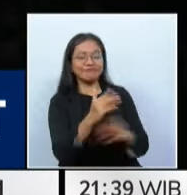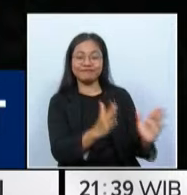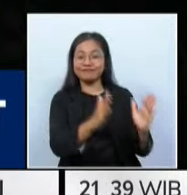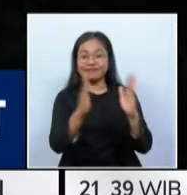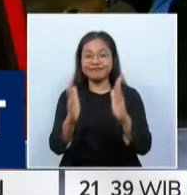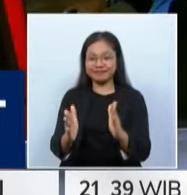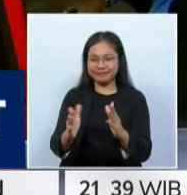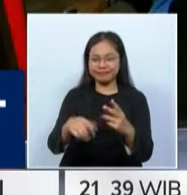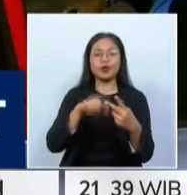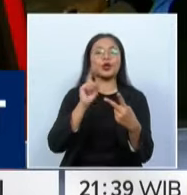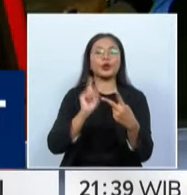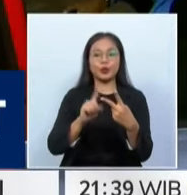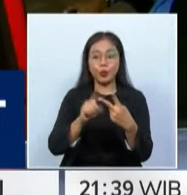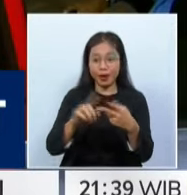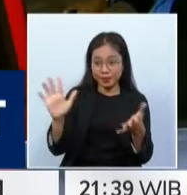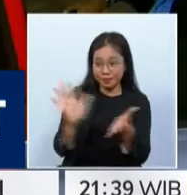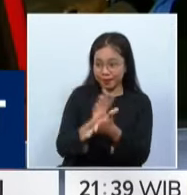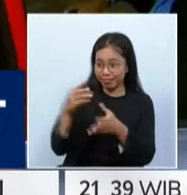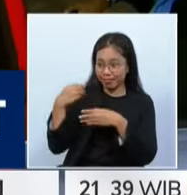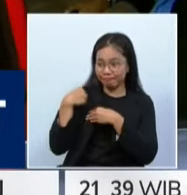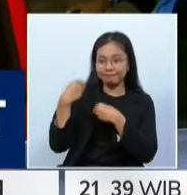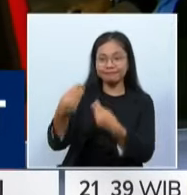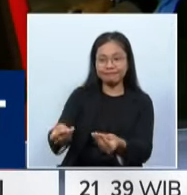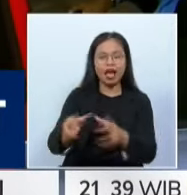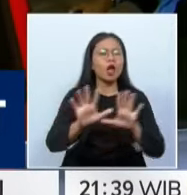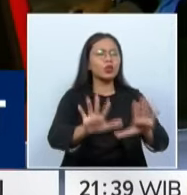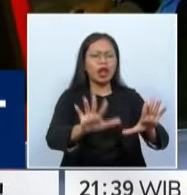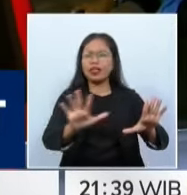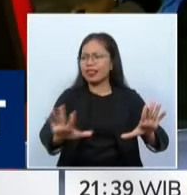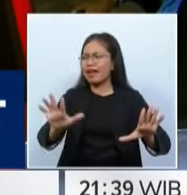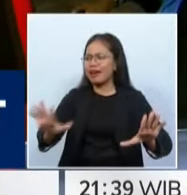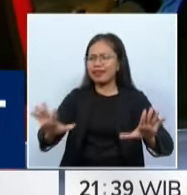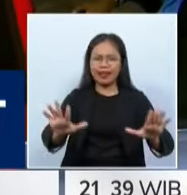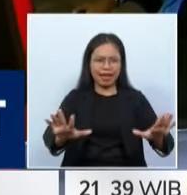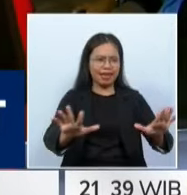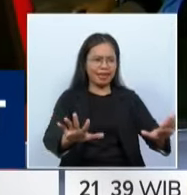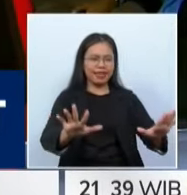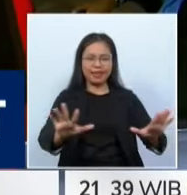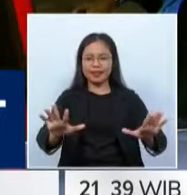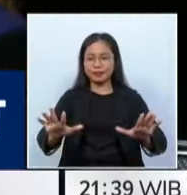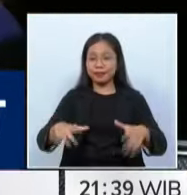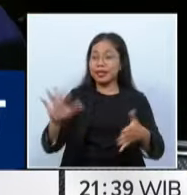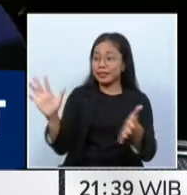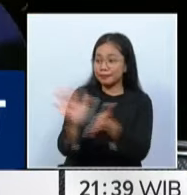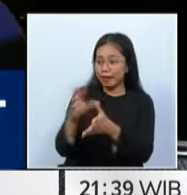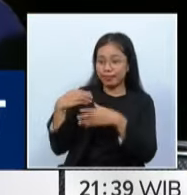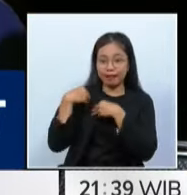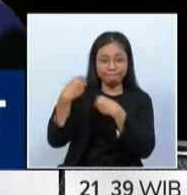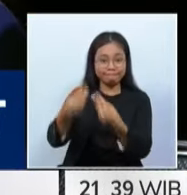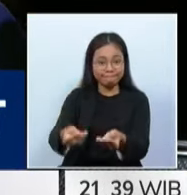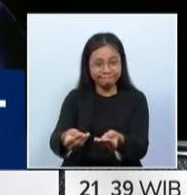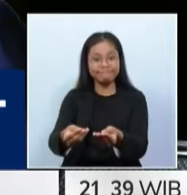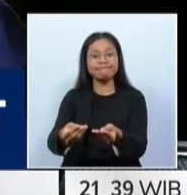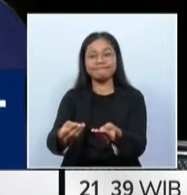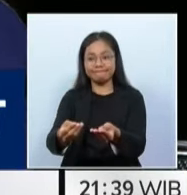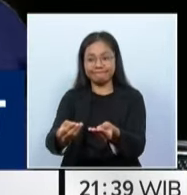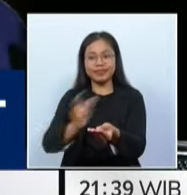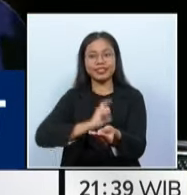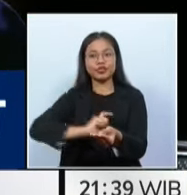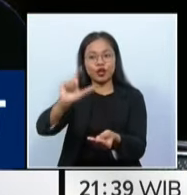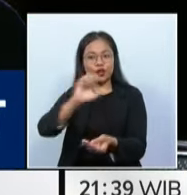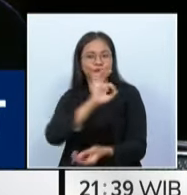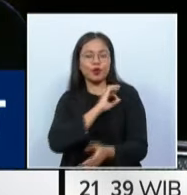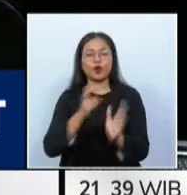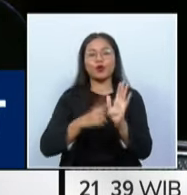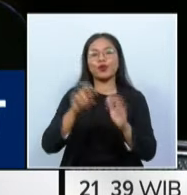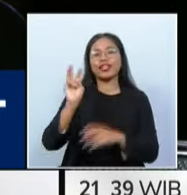berikan kesempatan baik Oke tenang duluang dulu kami ber kesempatan untuk calon Presiden nomor urut bapak ganjarow